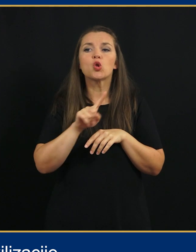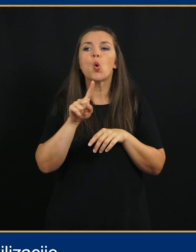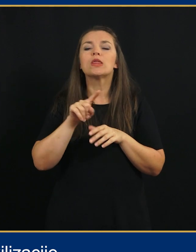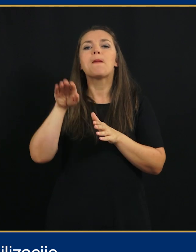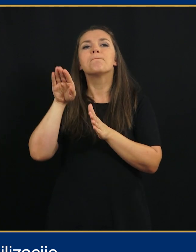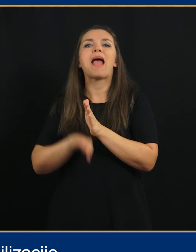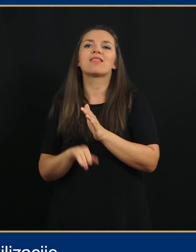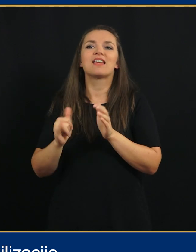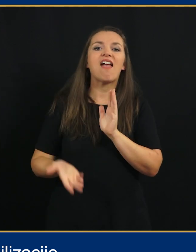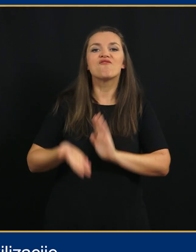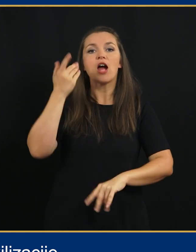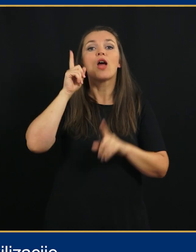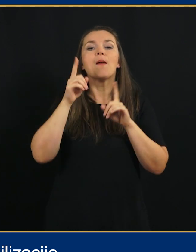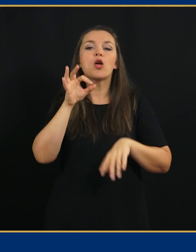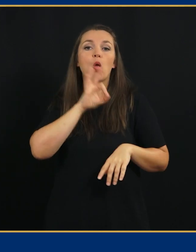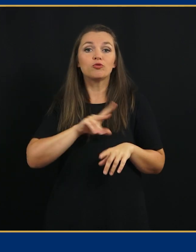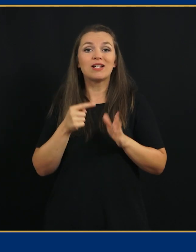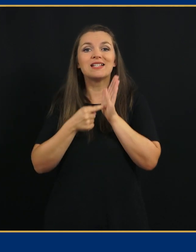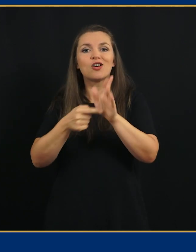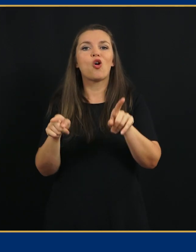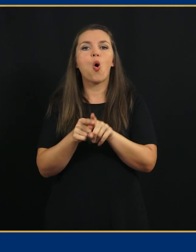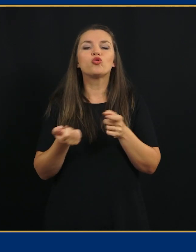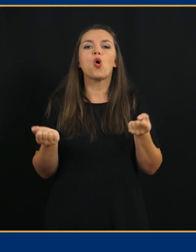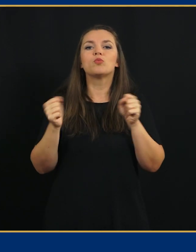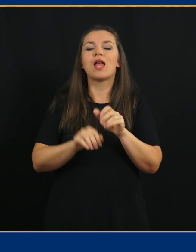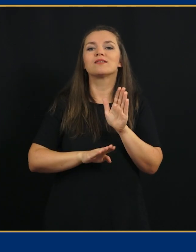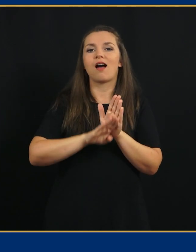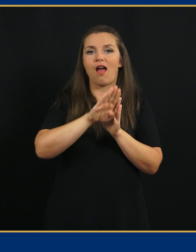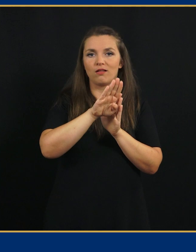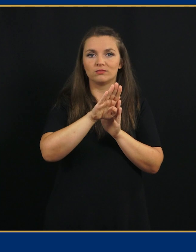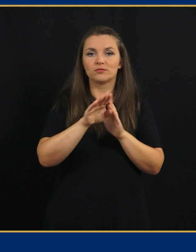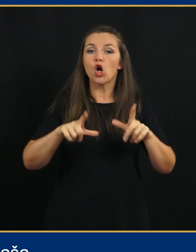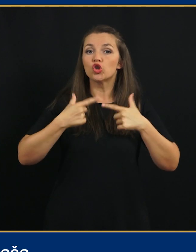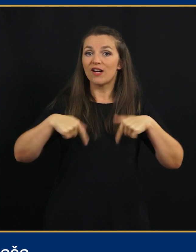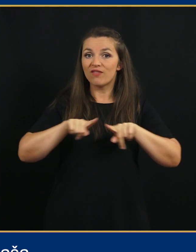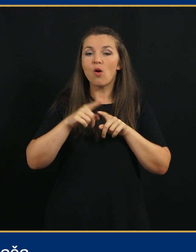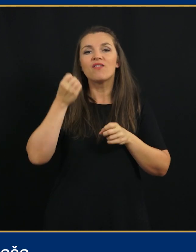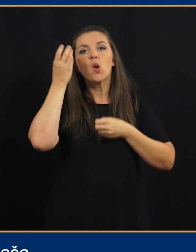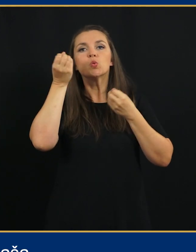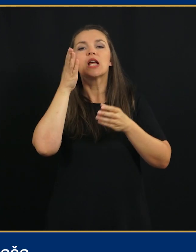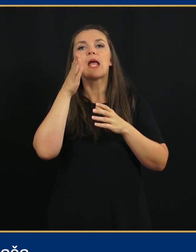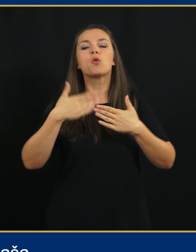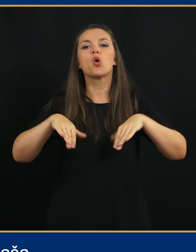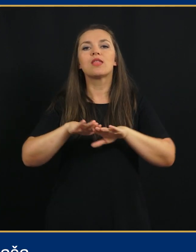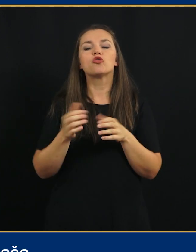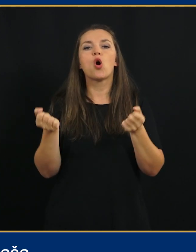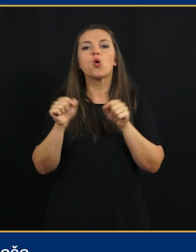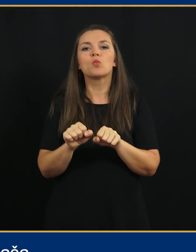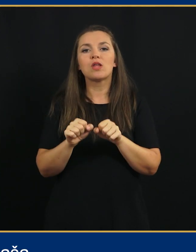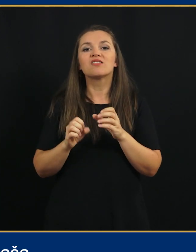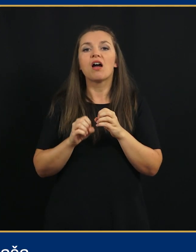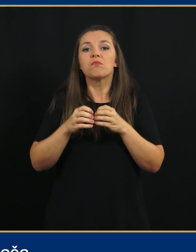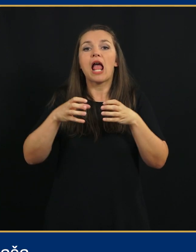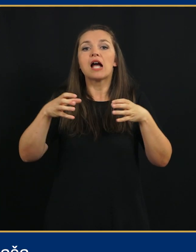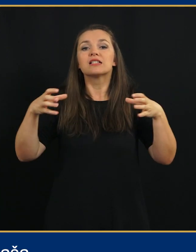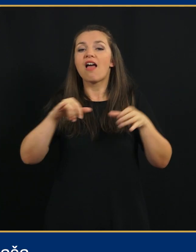manj je več, temveč dobiček, ki se izraža kot gospodarska rast. Živimo v iluziji, da bodo naša gospodarstva